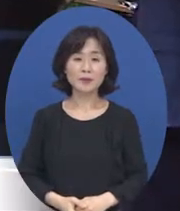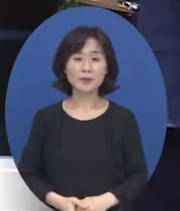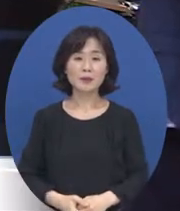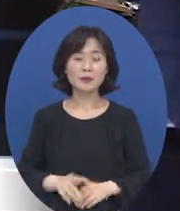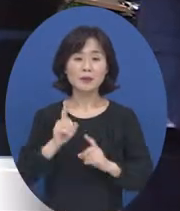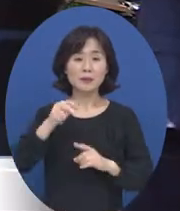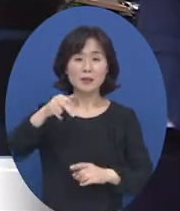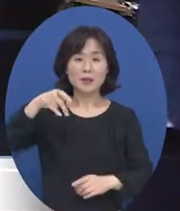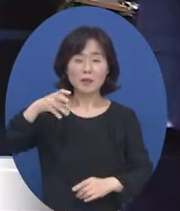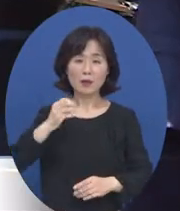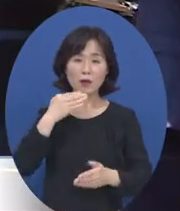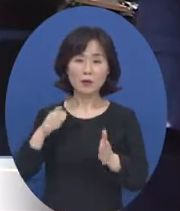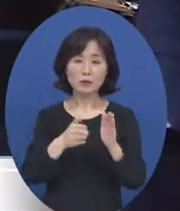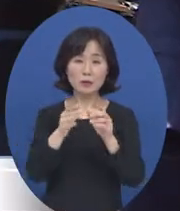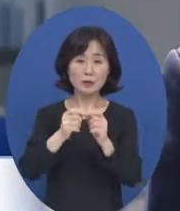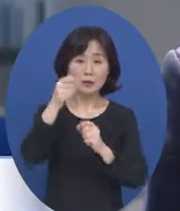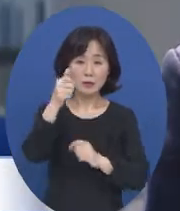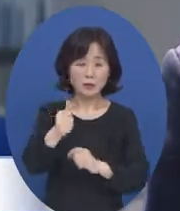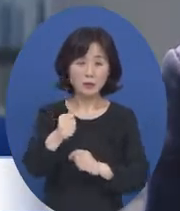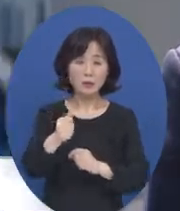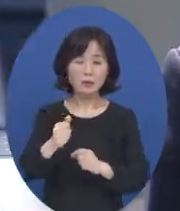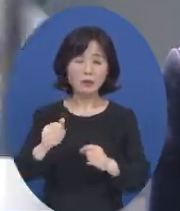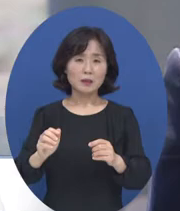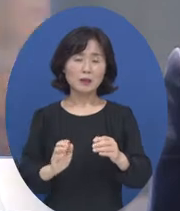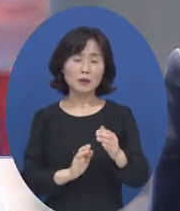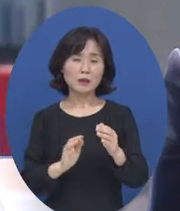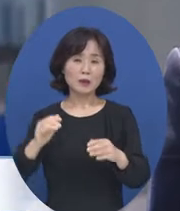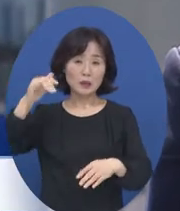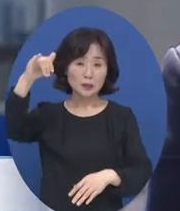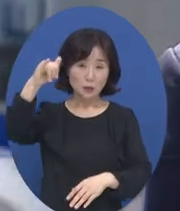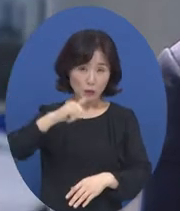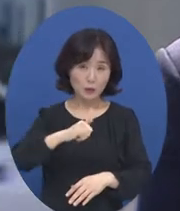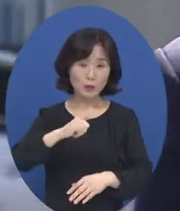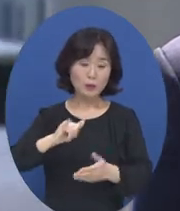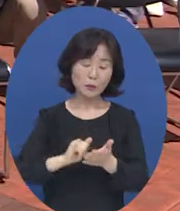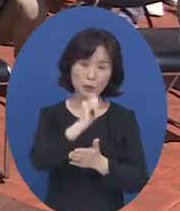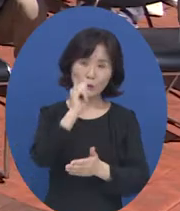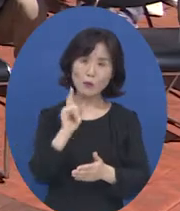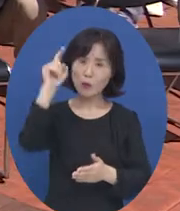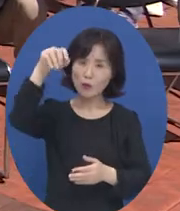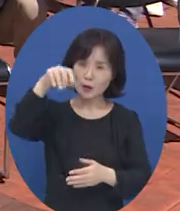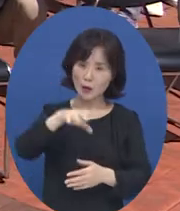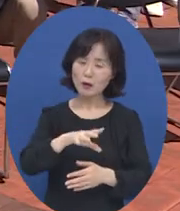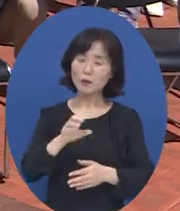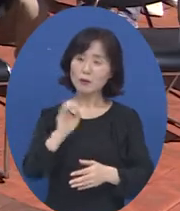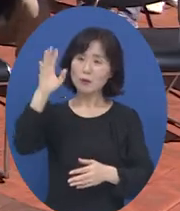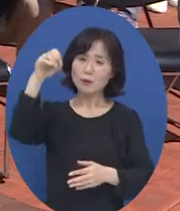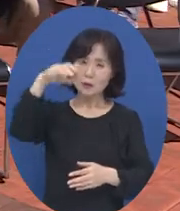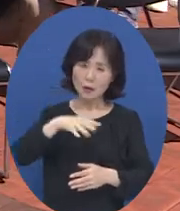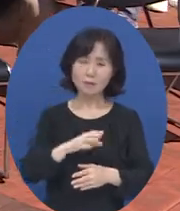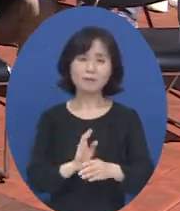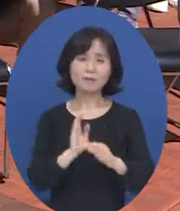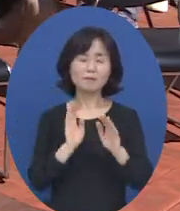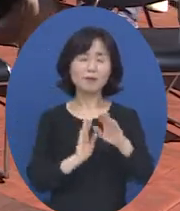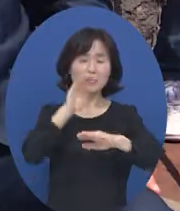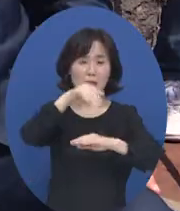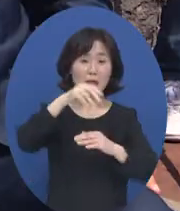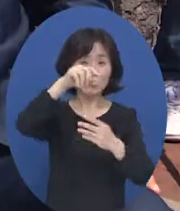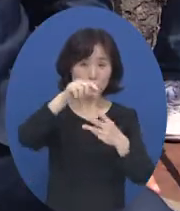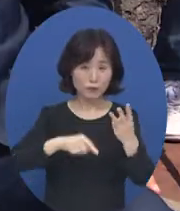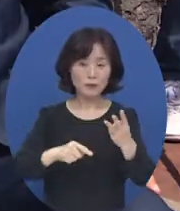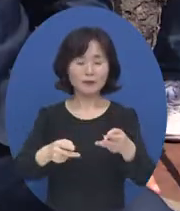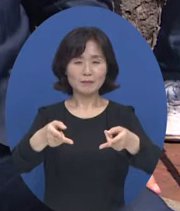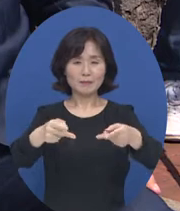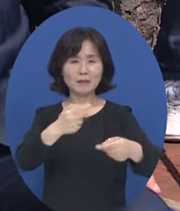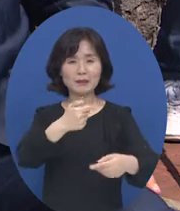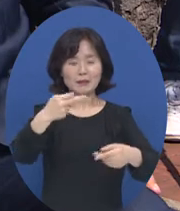이재명 경기도지사는 고향 김포 파주시와 일산대교에서 합동 기자회견을 열고 일산대교 무료화를 위한 공익처분 시행 방안을